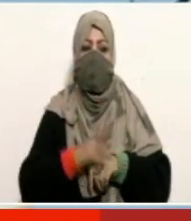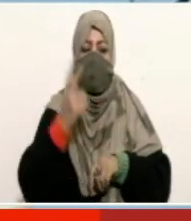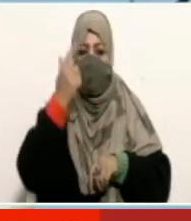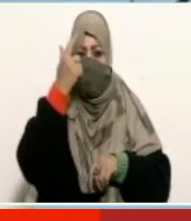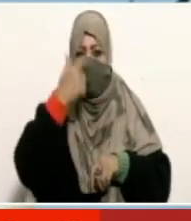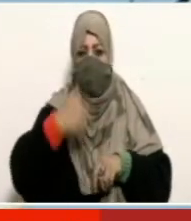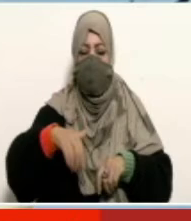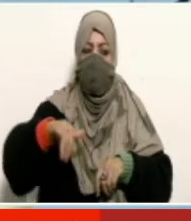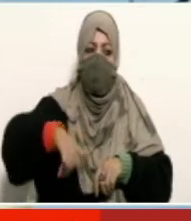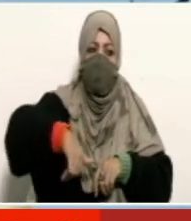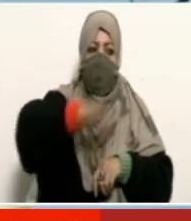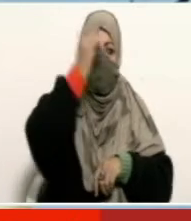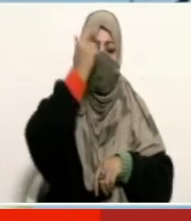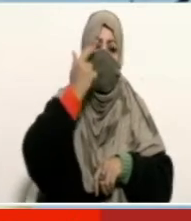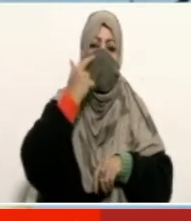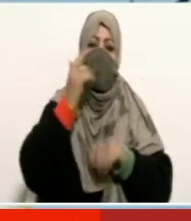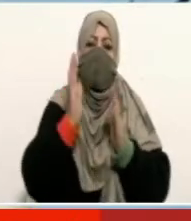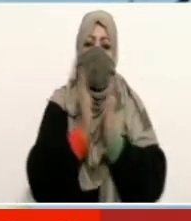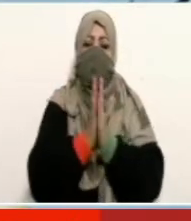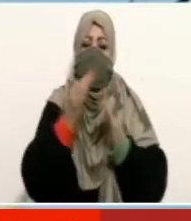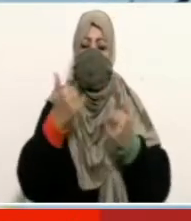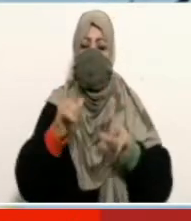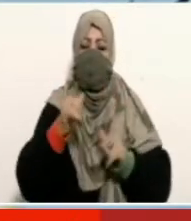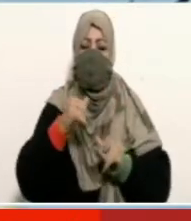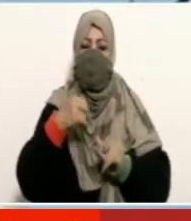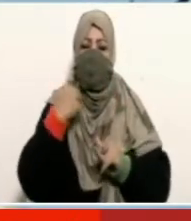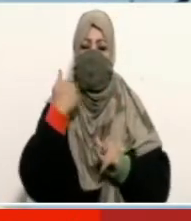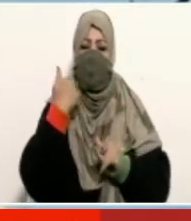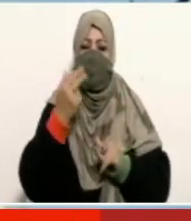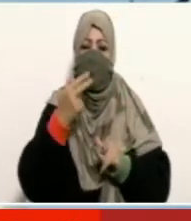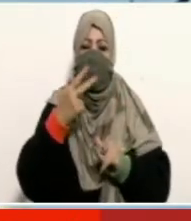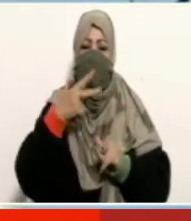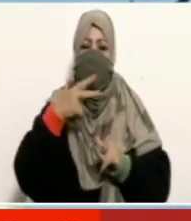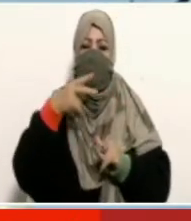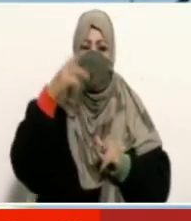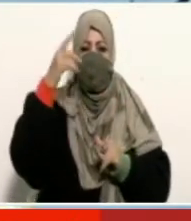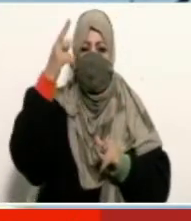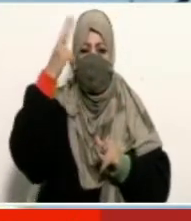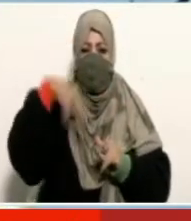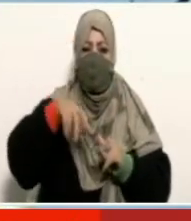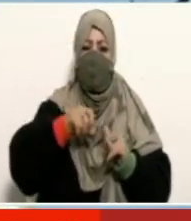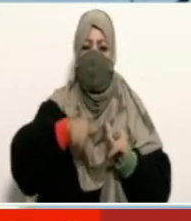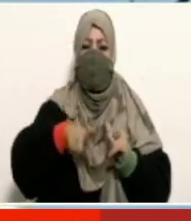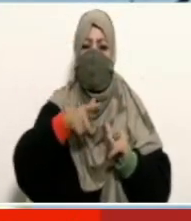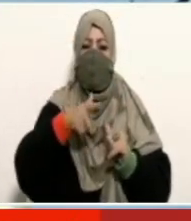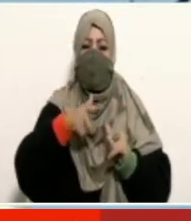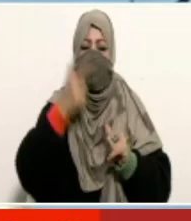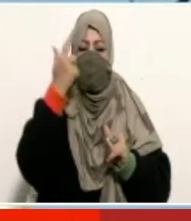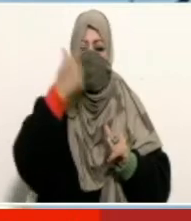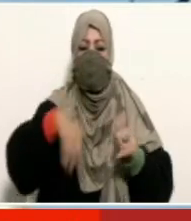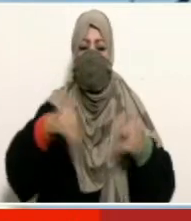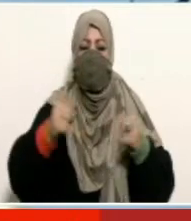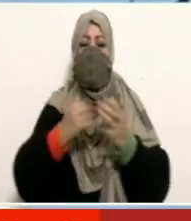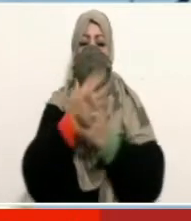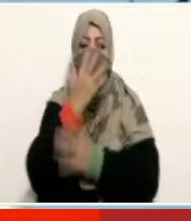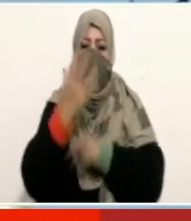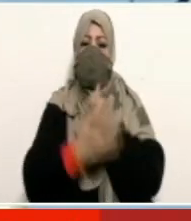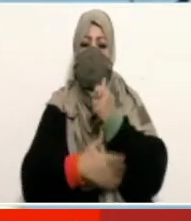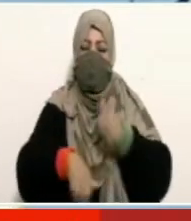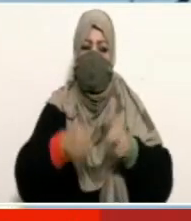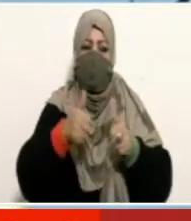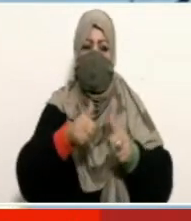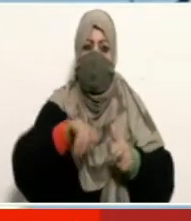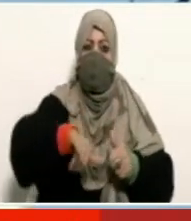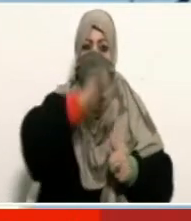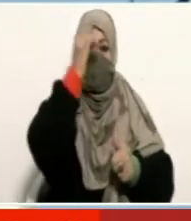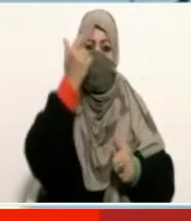إذا من تعذر عليه الغسل ما يجد الماء للوضوء لكن الغسل لا يستطيع أو يتعذر عليه الغسل ماذا يفعل؟ هنا